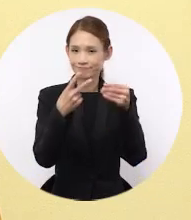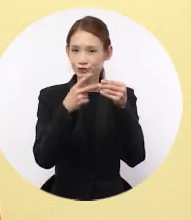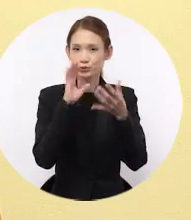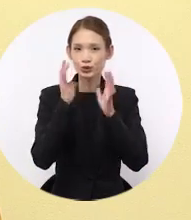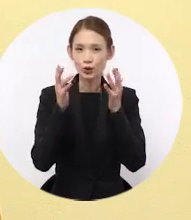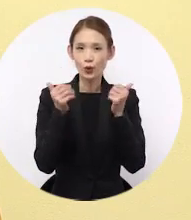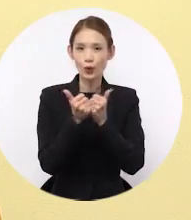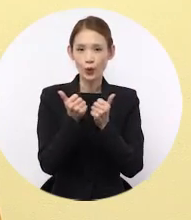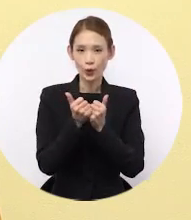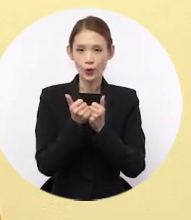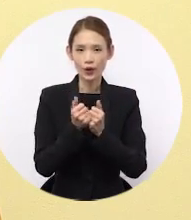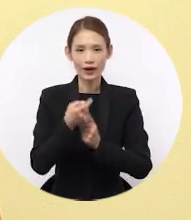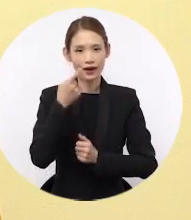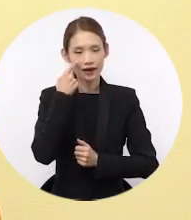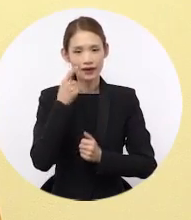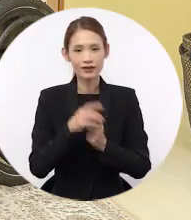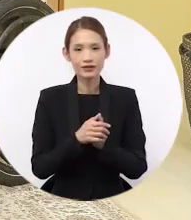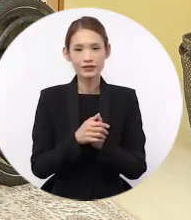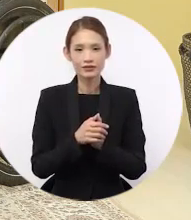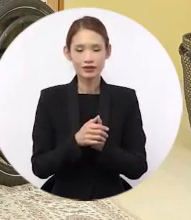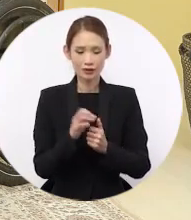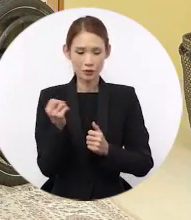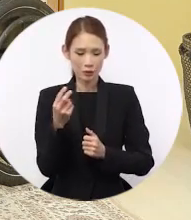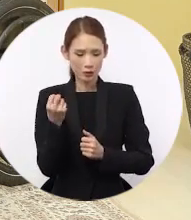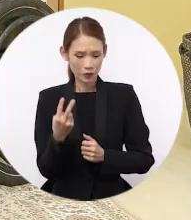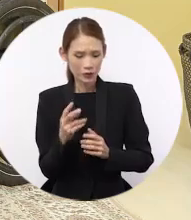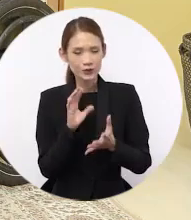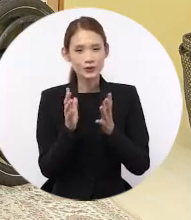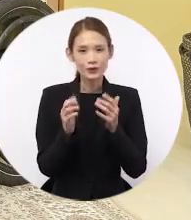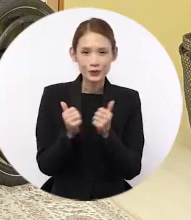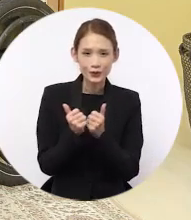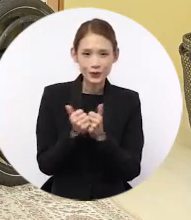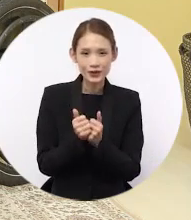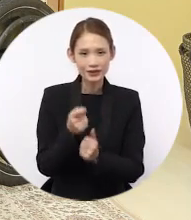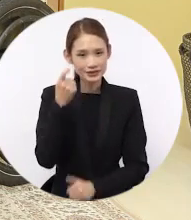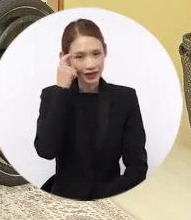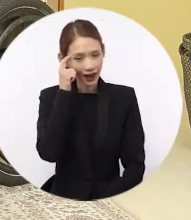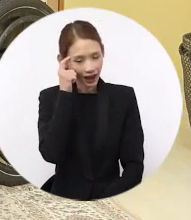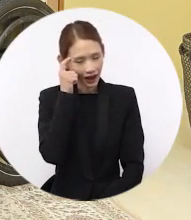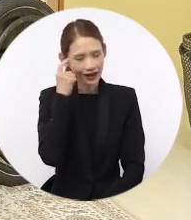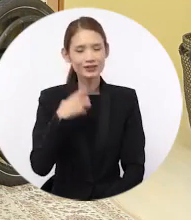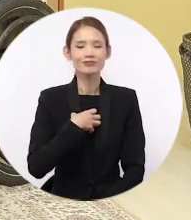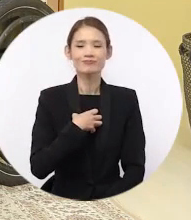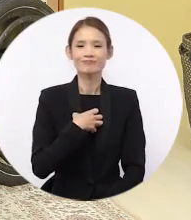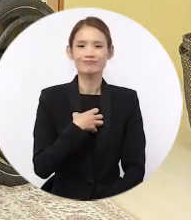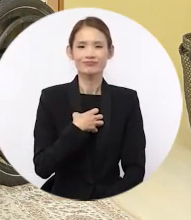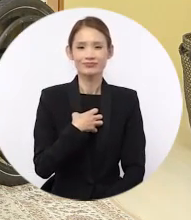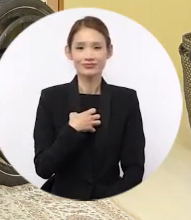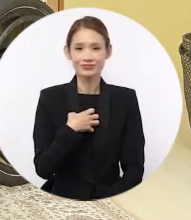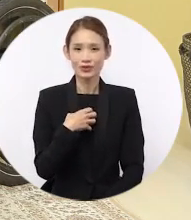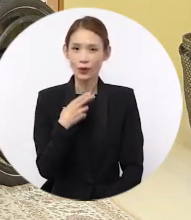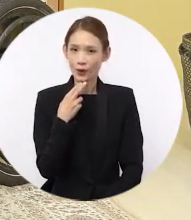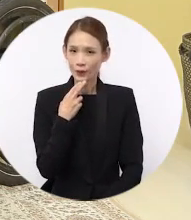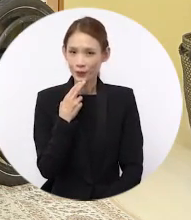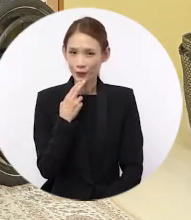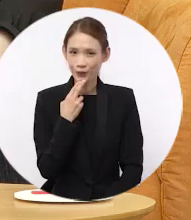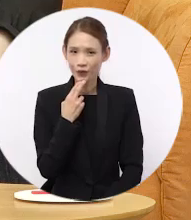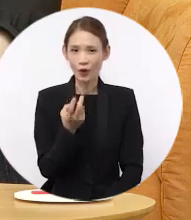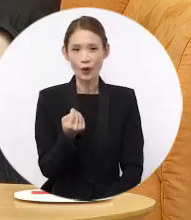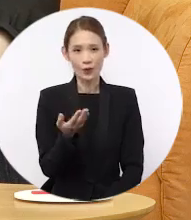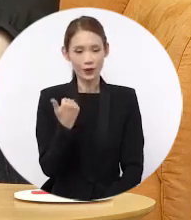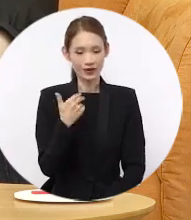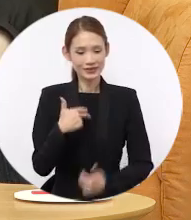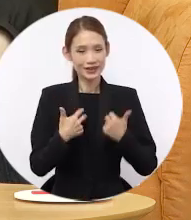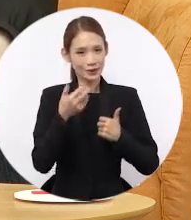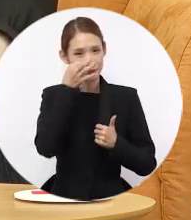자, 두 번째 토론 시간 가져보겠습니다. 아, 또 토론? 또론? 막 이렇게 생각하시는 분, 걱정하시는 분 설마 없죠?